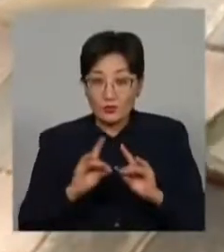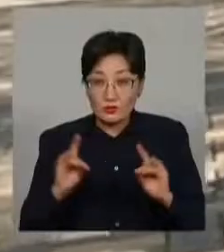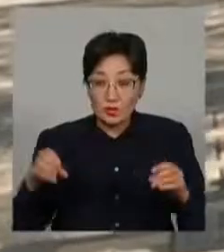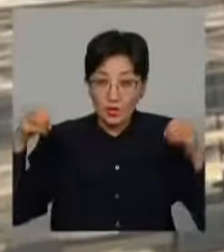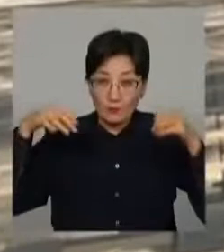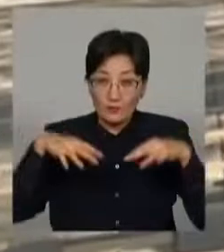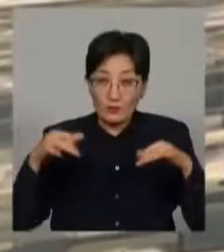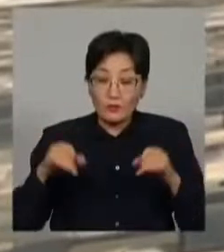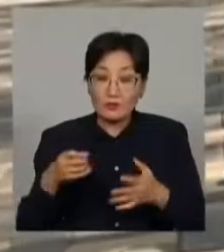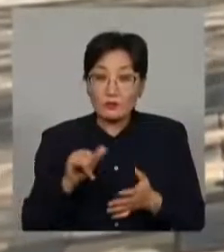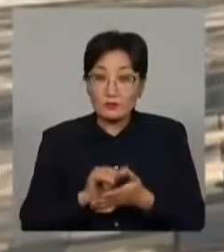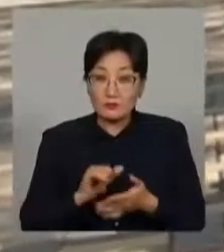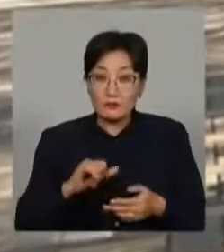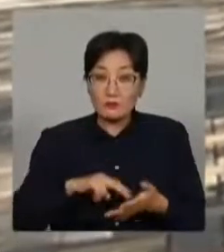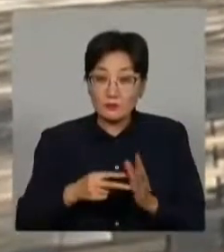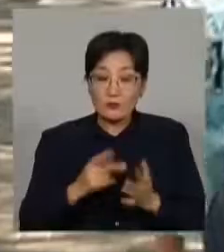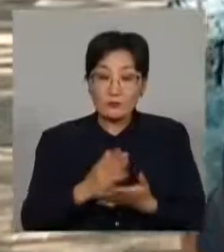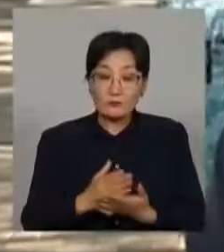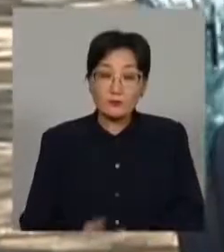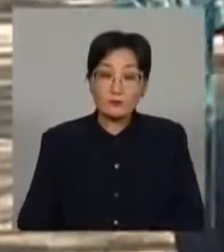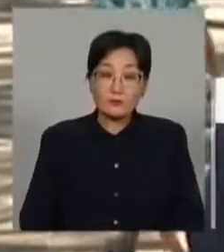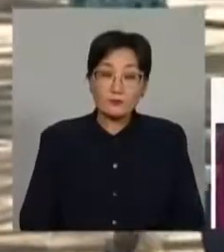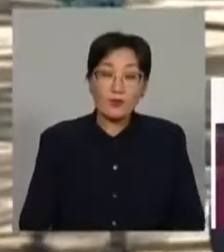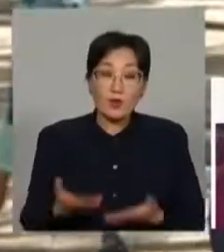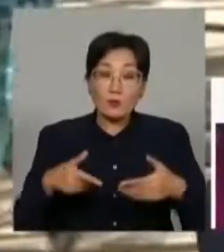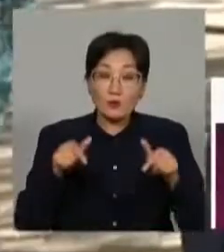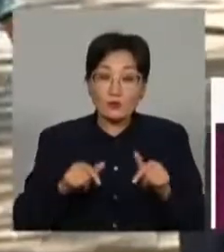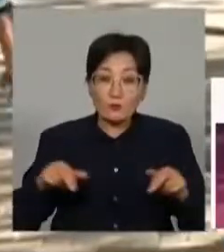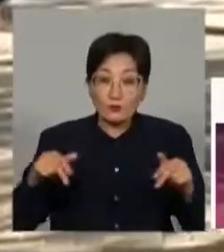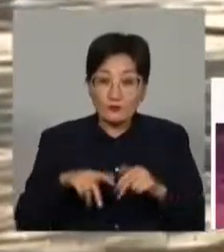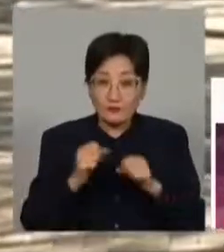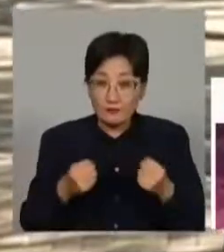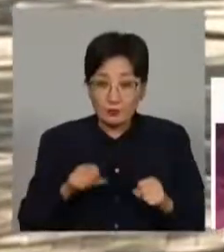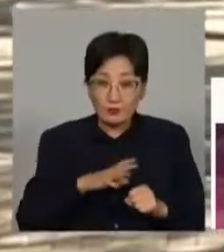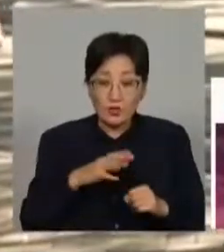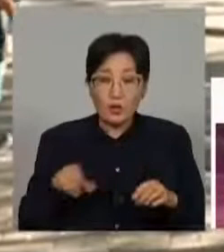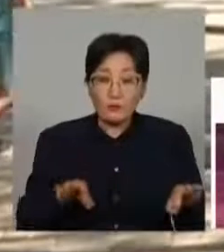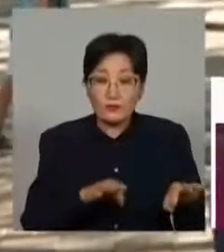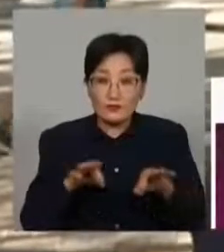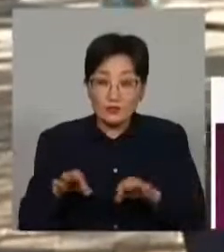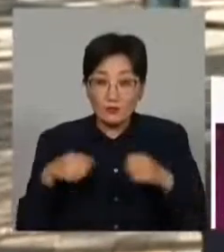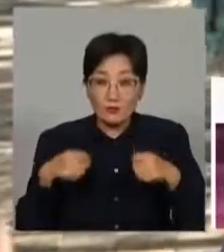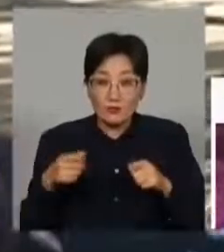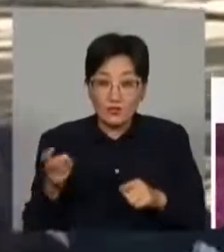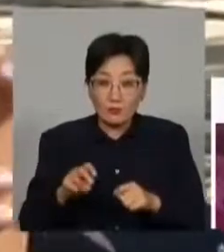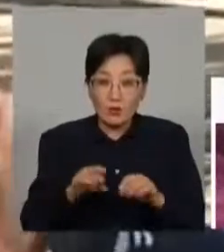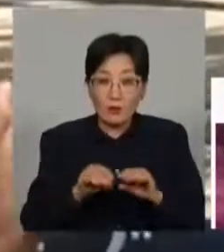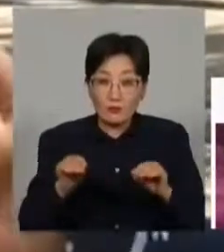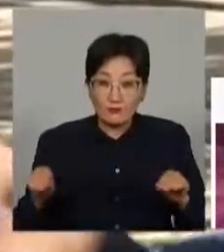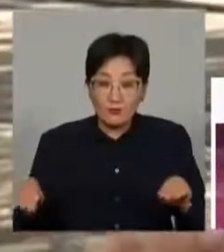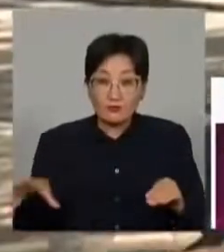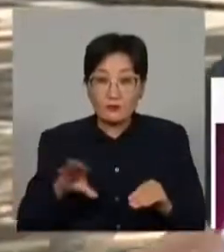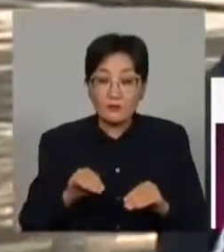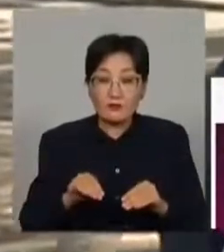жарық бағандарын қою қарастырылған. Бұрын бұл жермен жүру мүмкін емес еді. Автокөлік базарына келушілер машиналарын осында